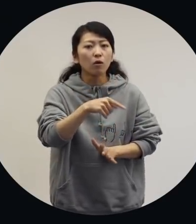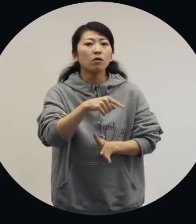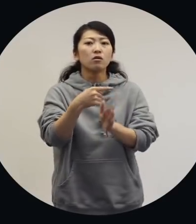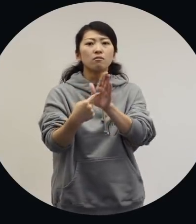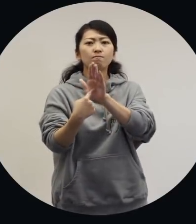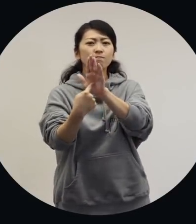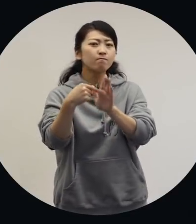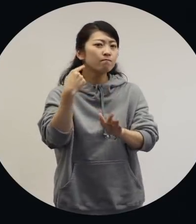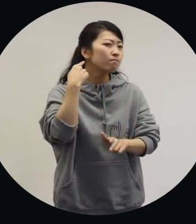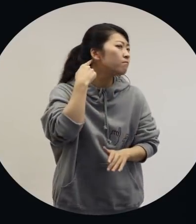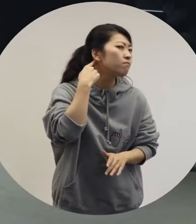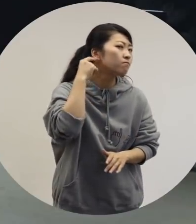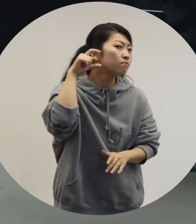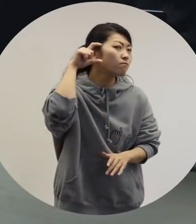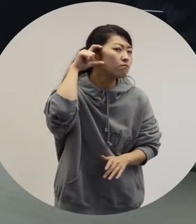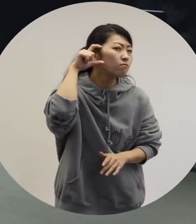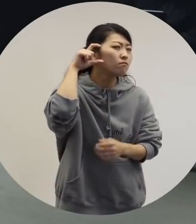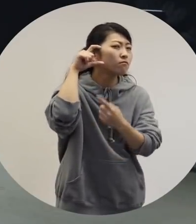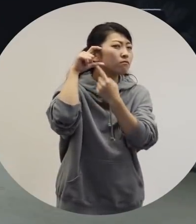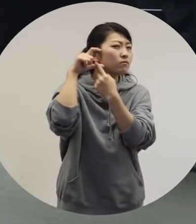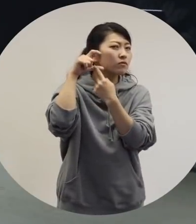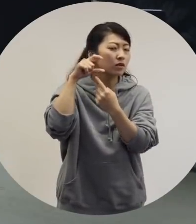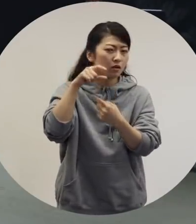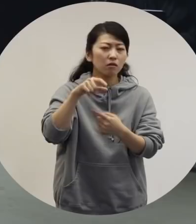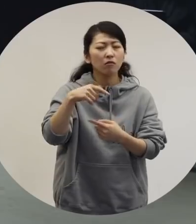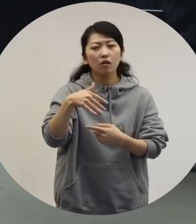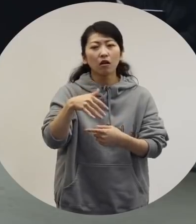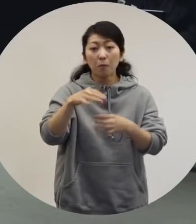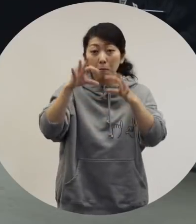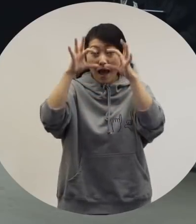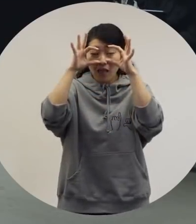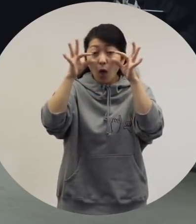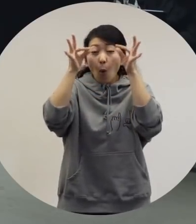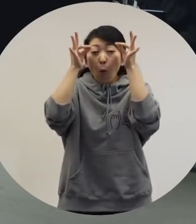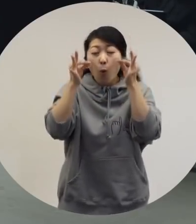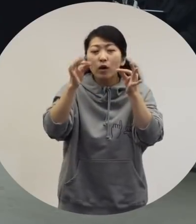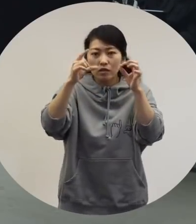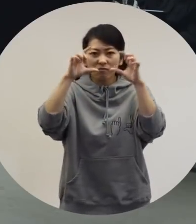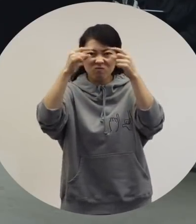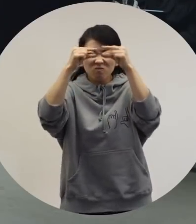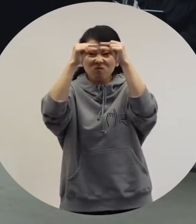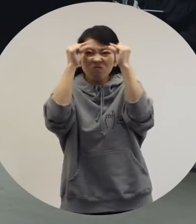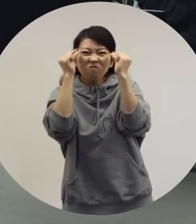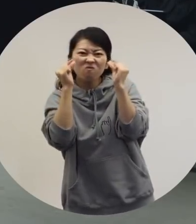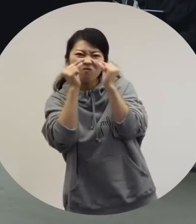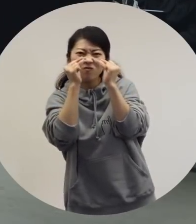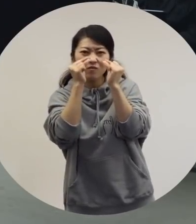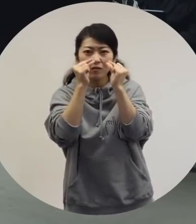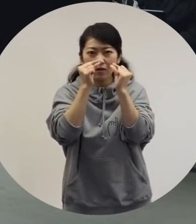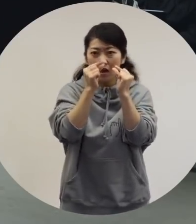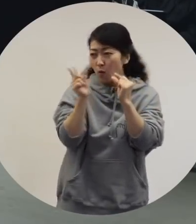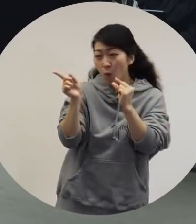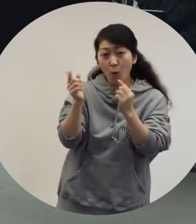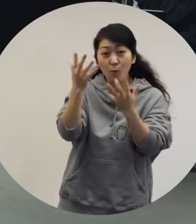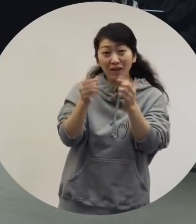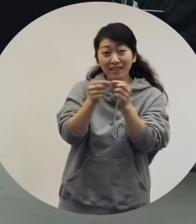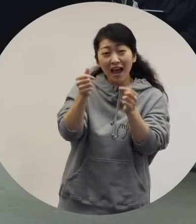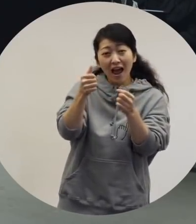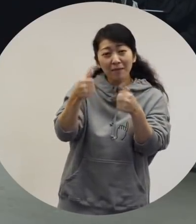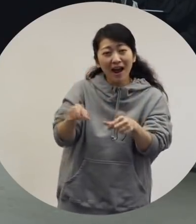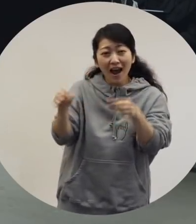ど、あえてそれを見せるみたいな。ただメガネって、まあ薄くするじゃなくて、あえてこう大きくするとか、森永さん